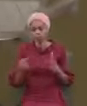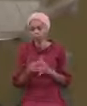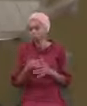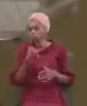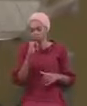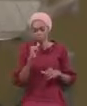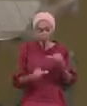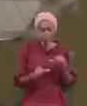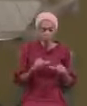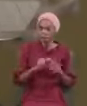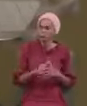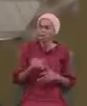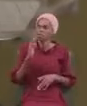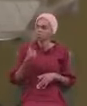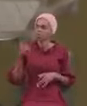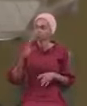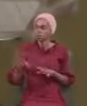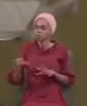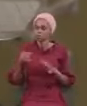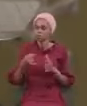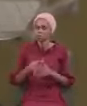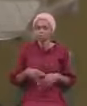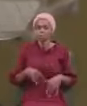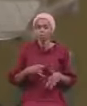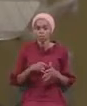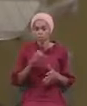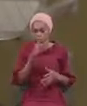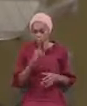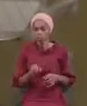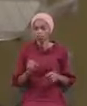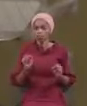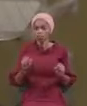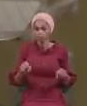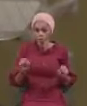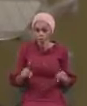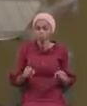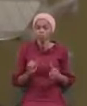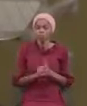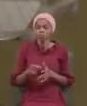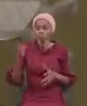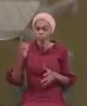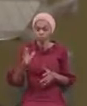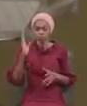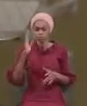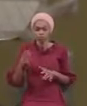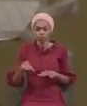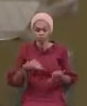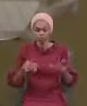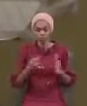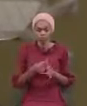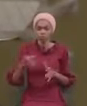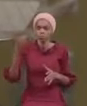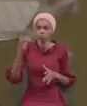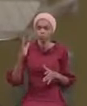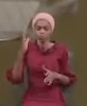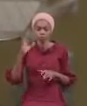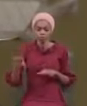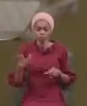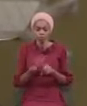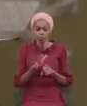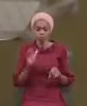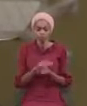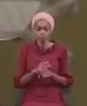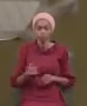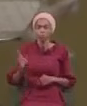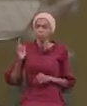a c'était très défini Dieu va l'accomplir va accomplir les promesses qu'il a donné à